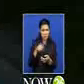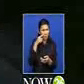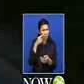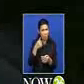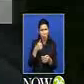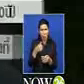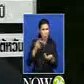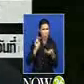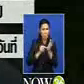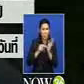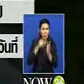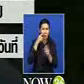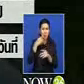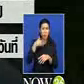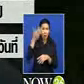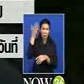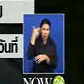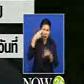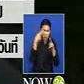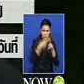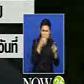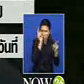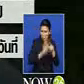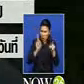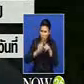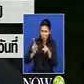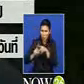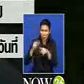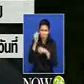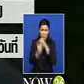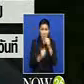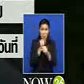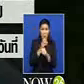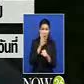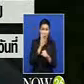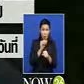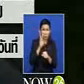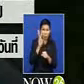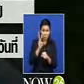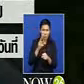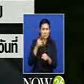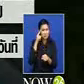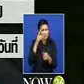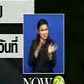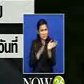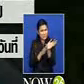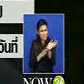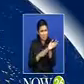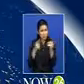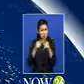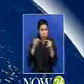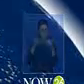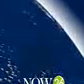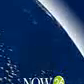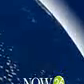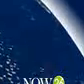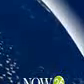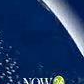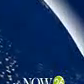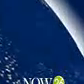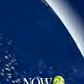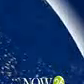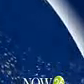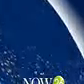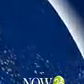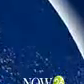ดและทำลายสถิติของพายุในแต่ละลูกในรอบ66ปีนะครับแม้ว่าจะมาช้าในช่วงของฤดูมรสุมนะครับแต่พายุลูก